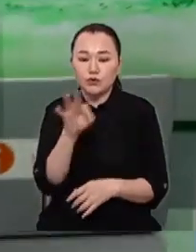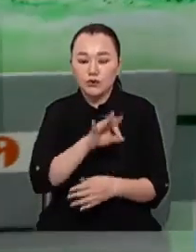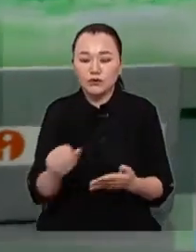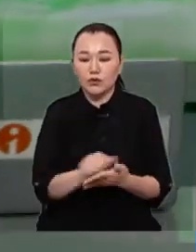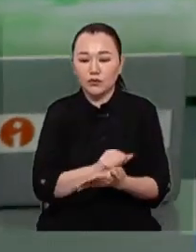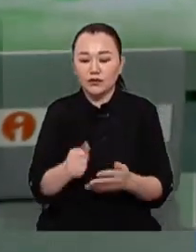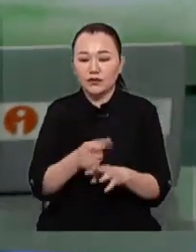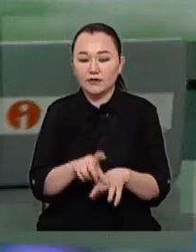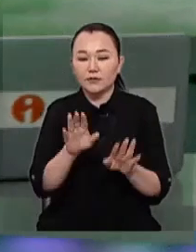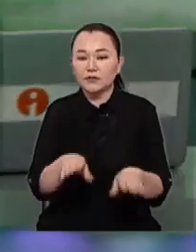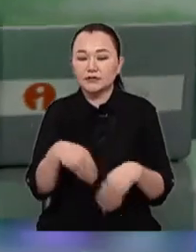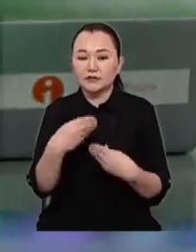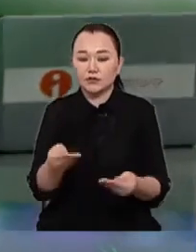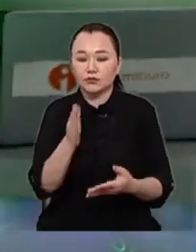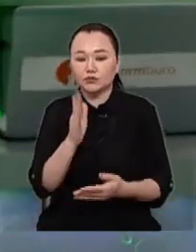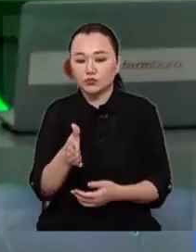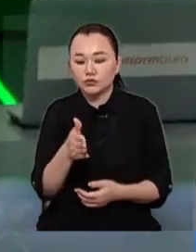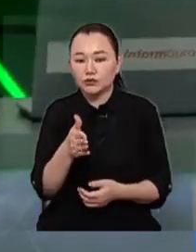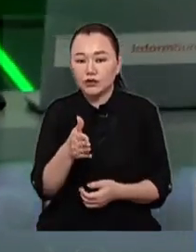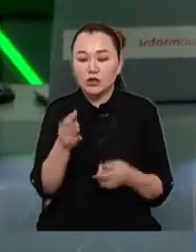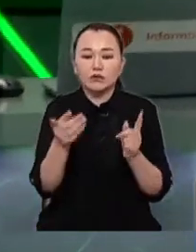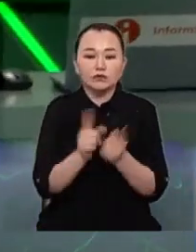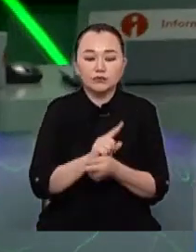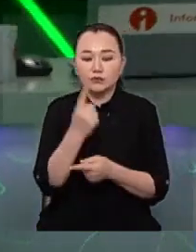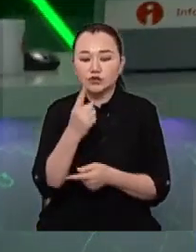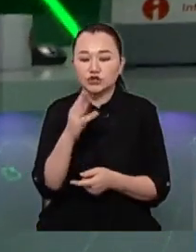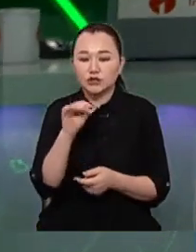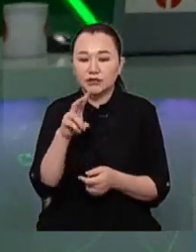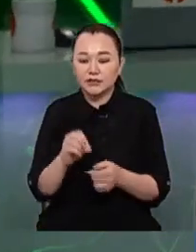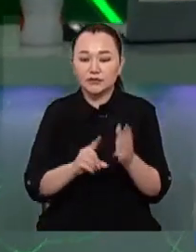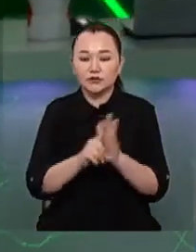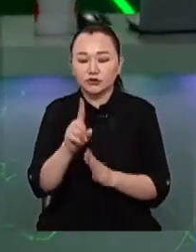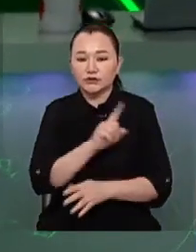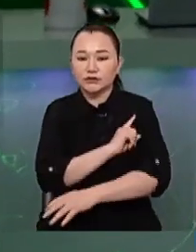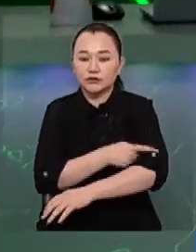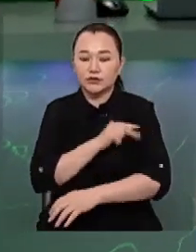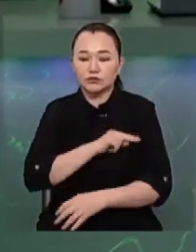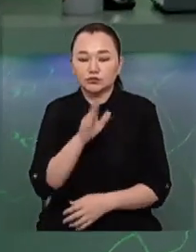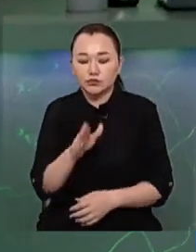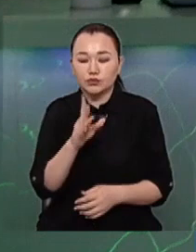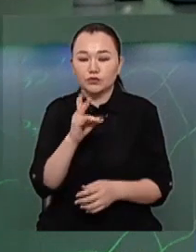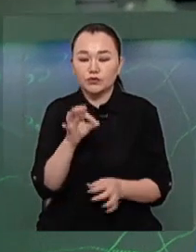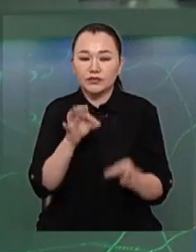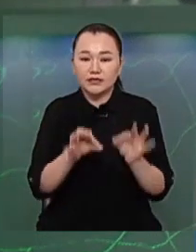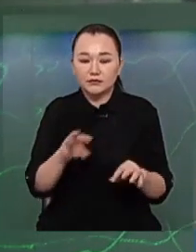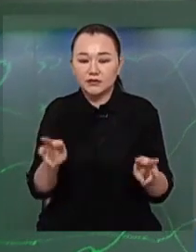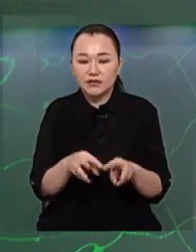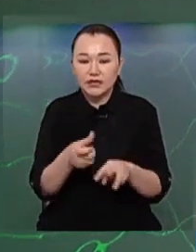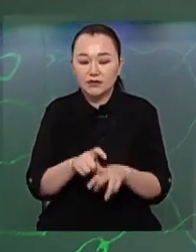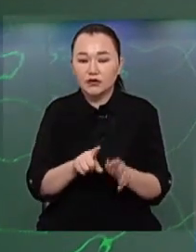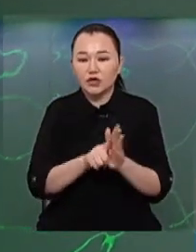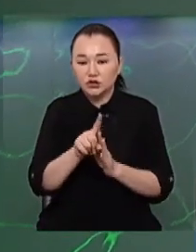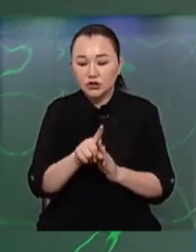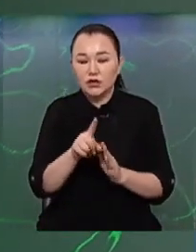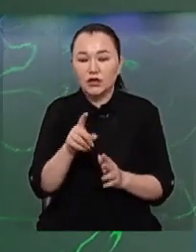құжат та осы мекемеде берілетін болды. Өзгеріс 1 шілдеден бастап күшіне енбек. Алайда Әділет министрлігінің бұл